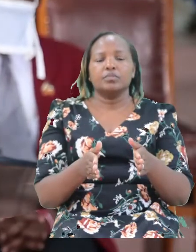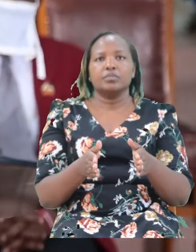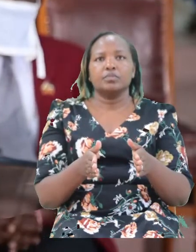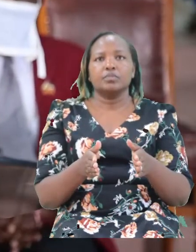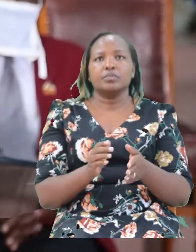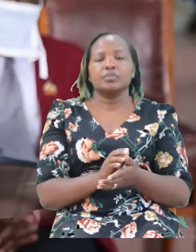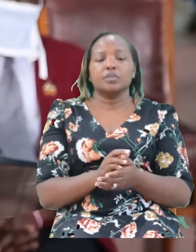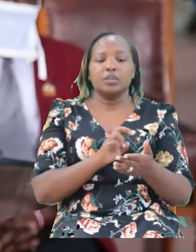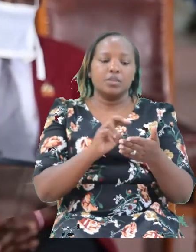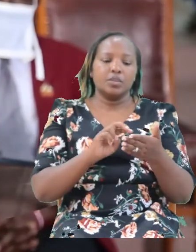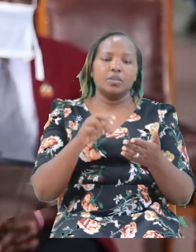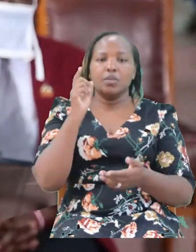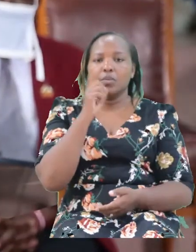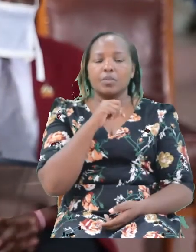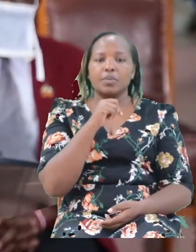Tulisomewa